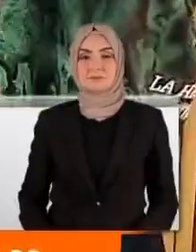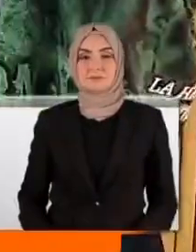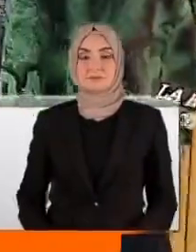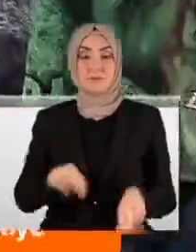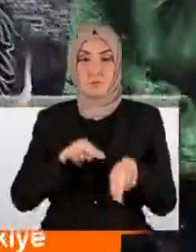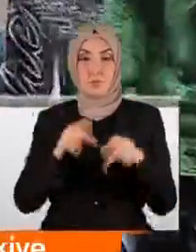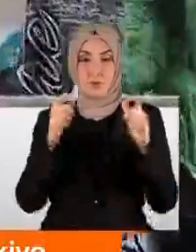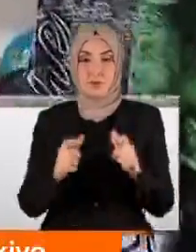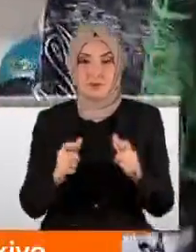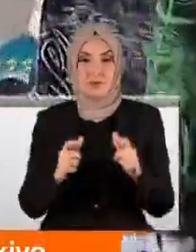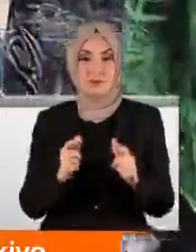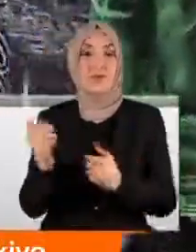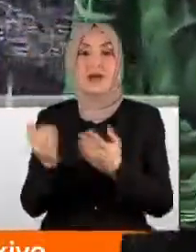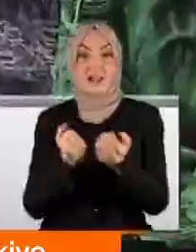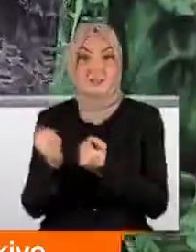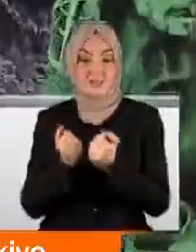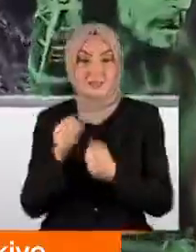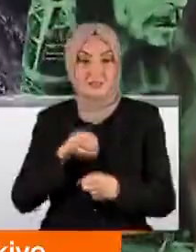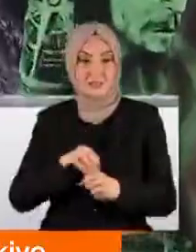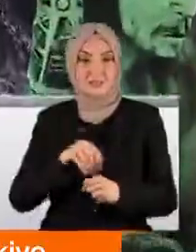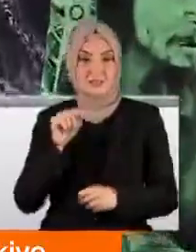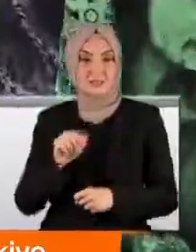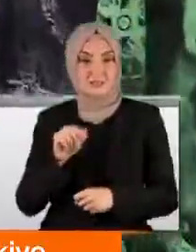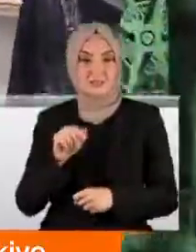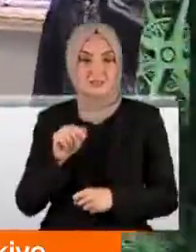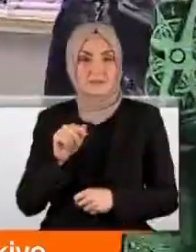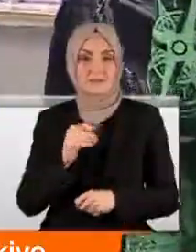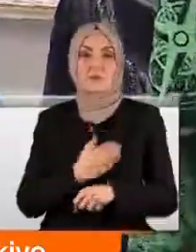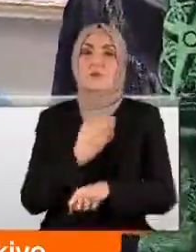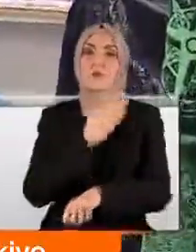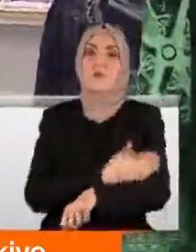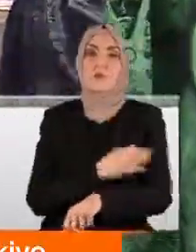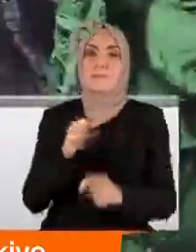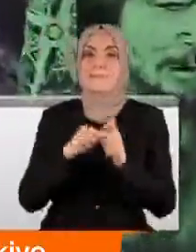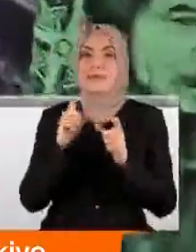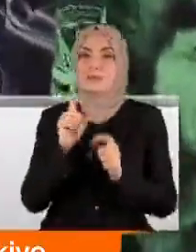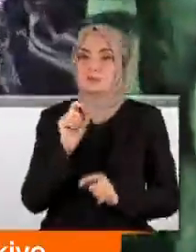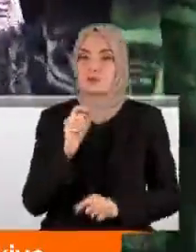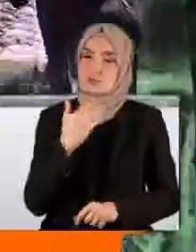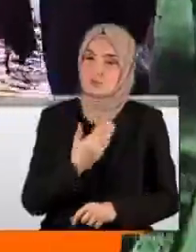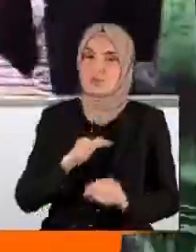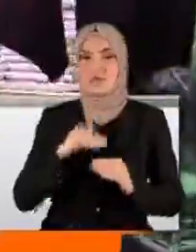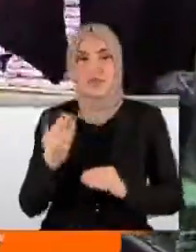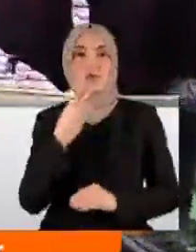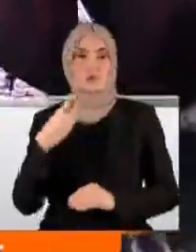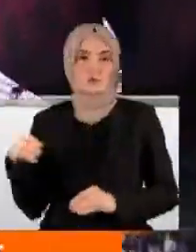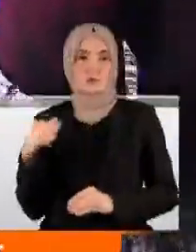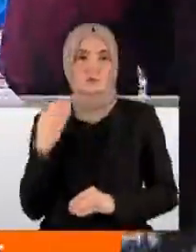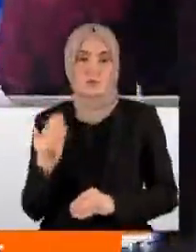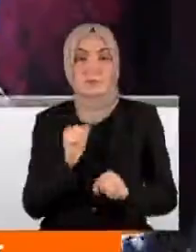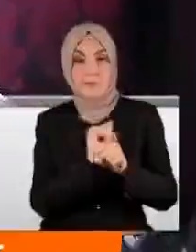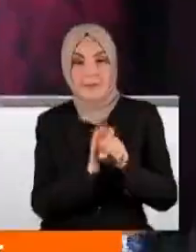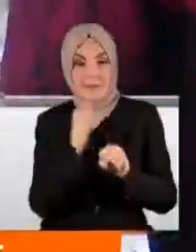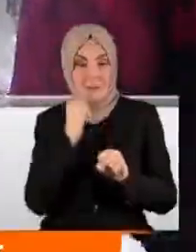Küba'da alışveriş ederken daha önce peso kullanıyordunuz ya da euro geçiyordu ama pandemiyle birlikte